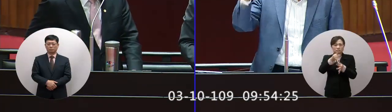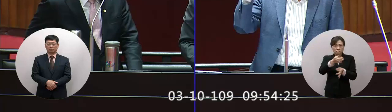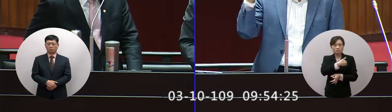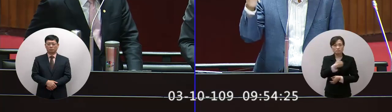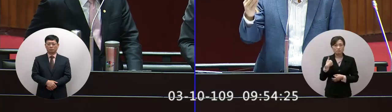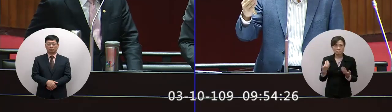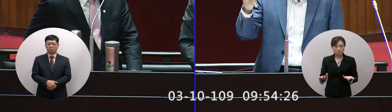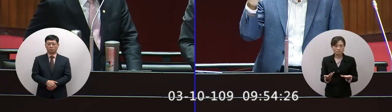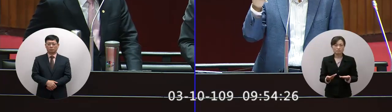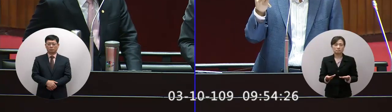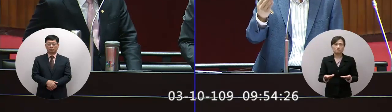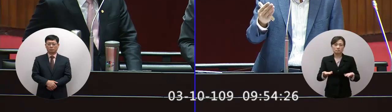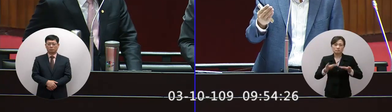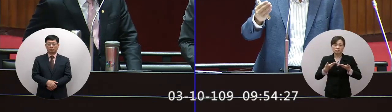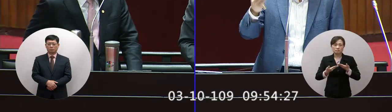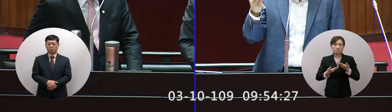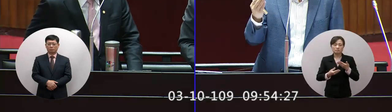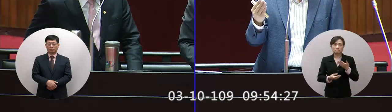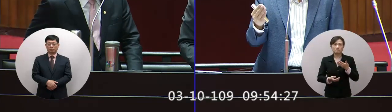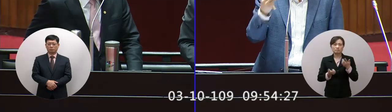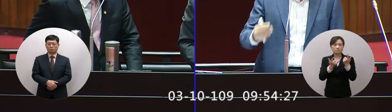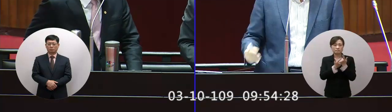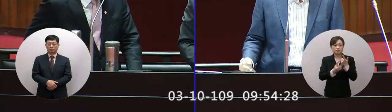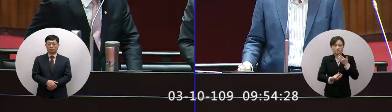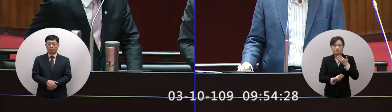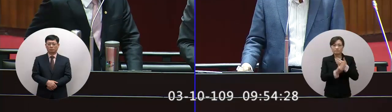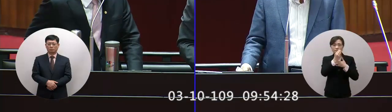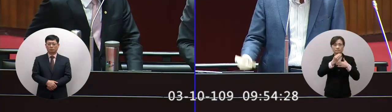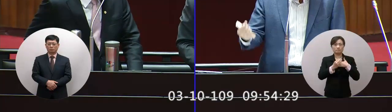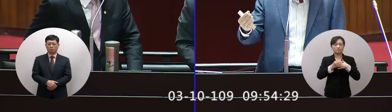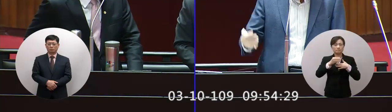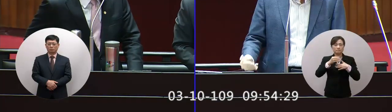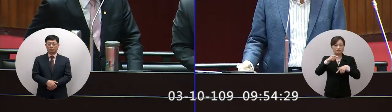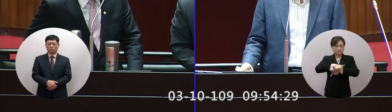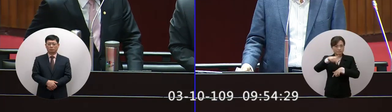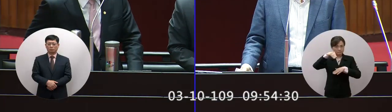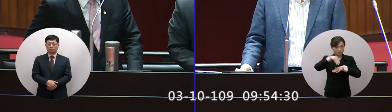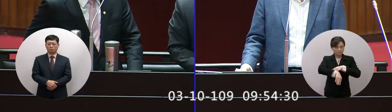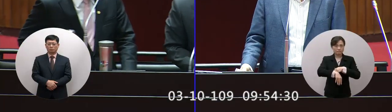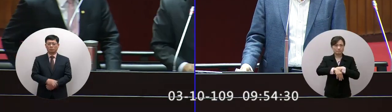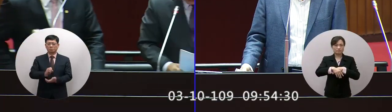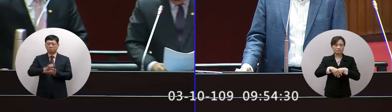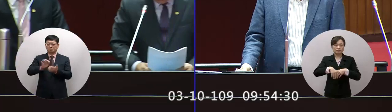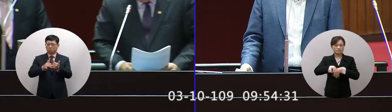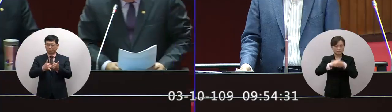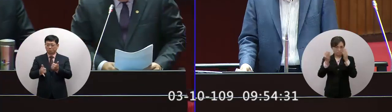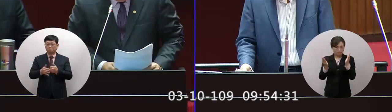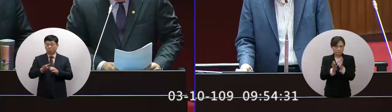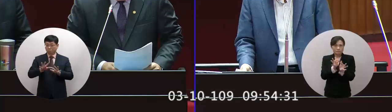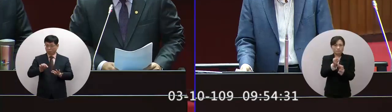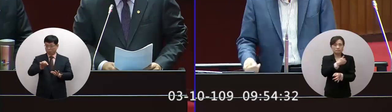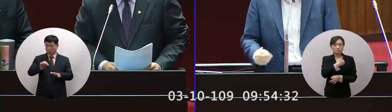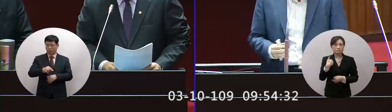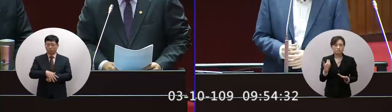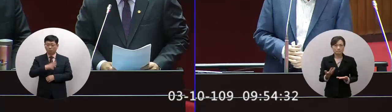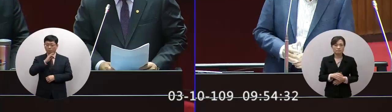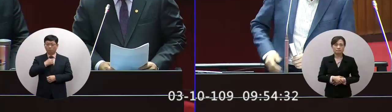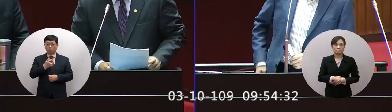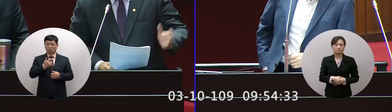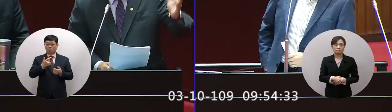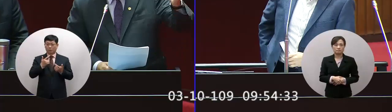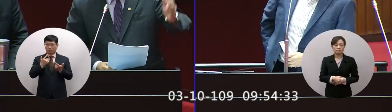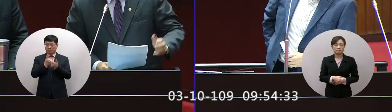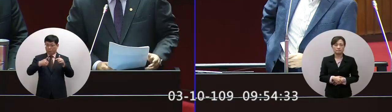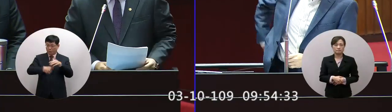给我们北上南下全套的连结？ 报告委员哈，这个北路南